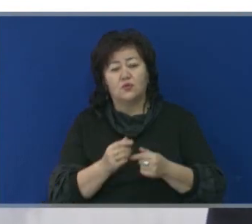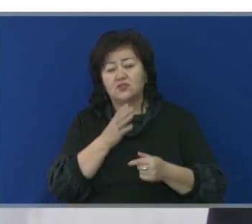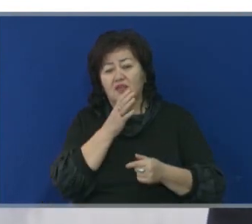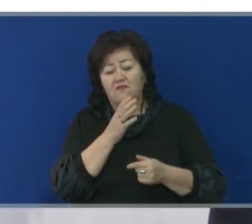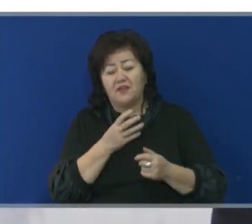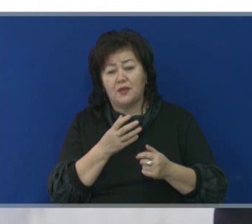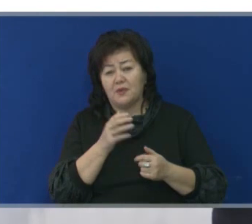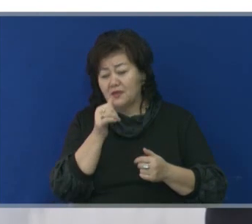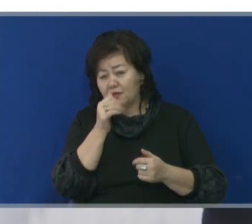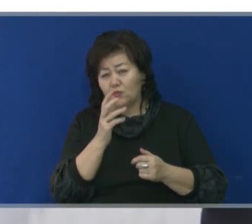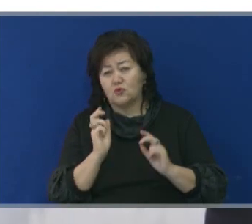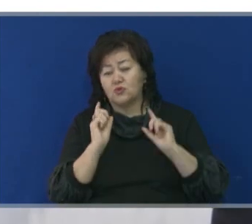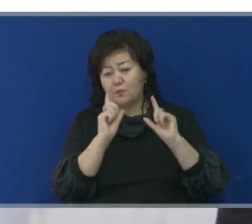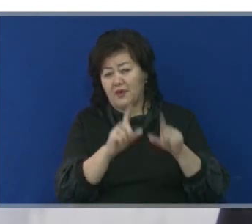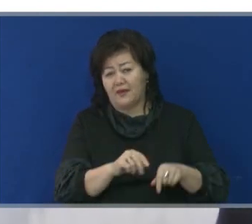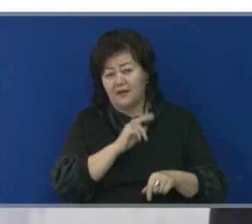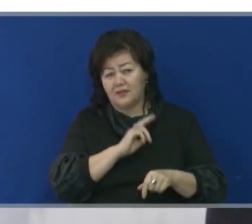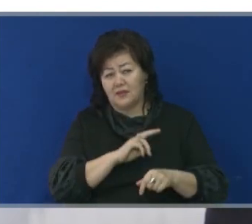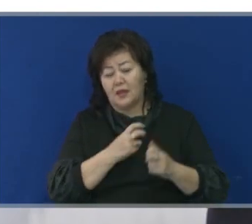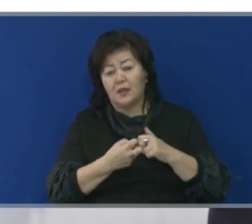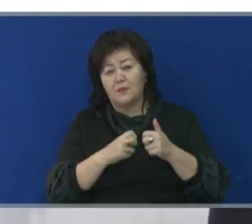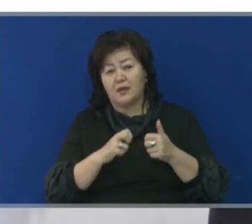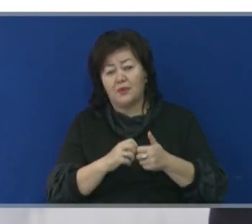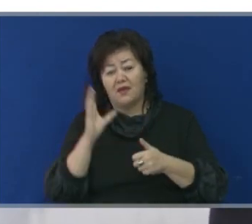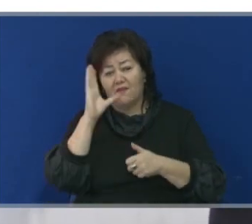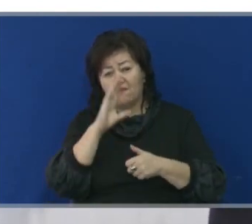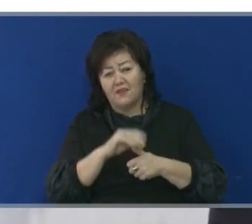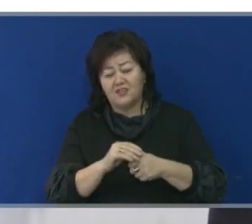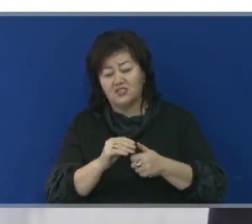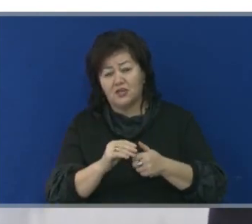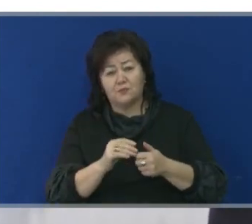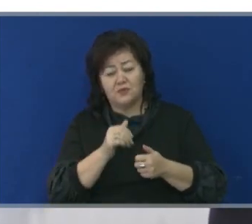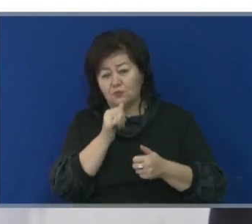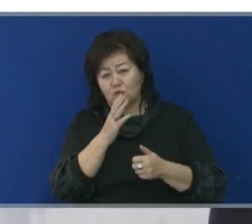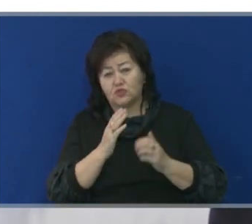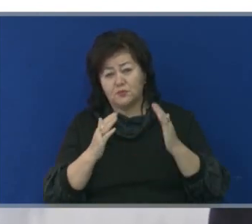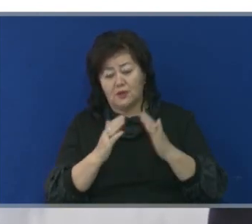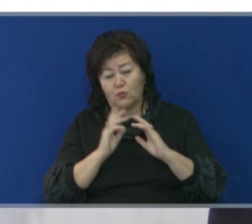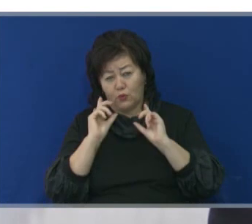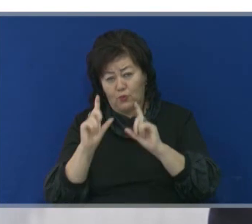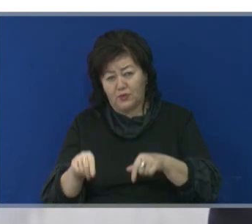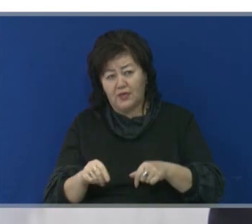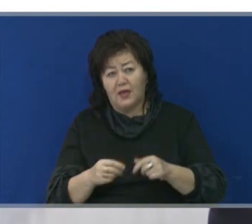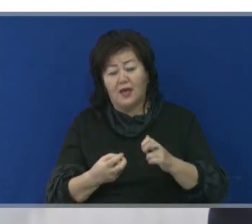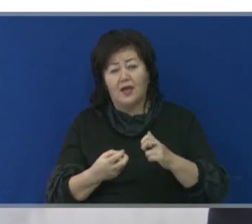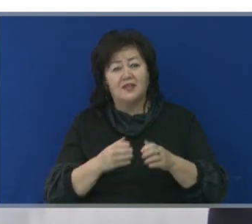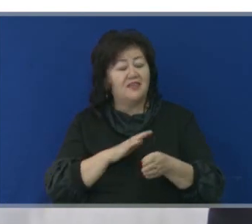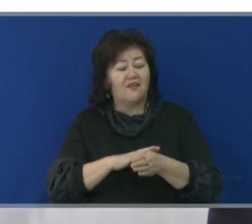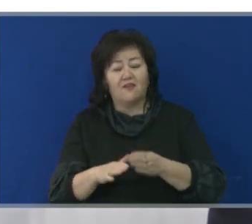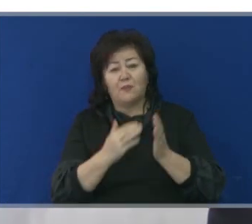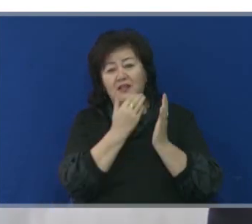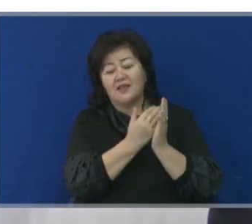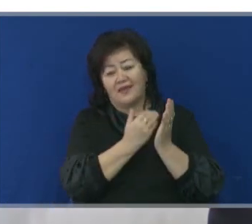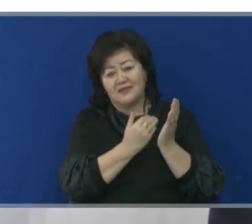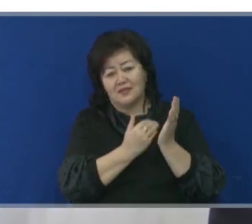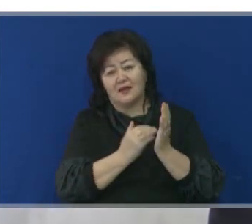и вечером не могут уехать вовремя на работу. Никакие графики не исполняют. Мы неоднократно, мои службы, мои